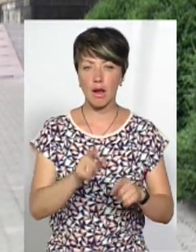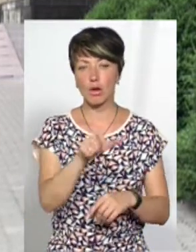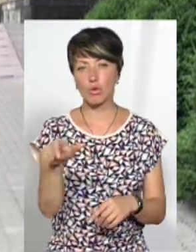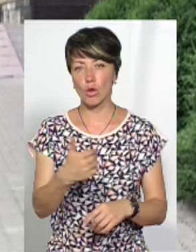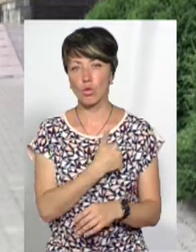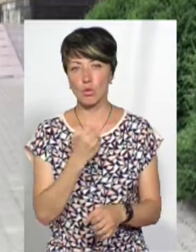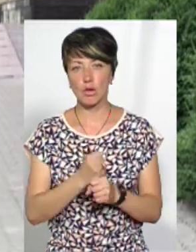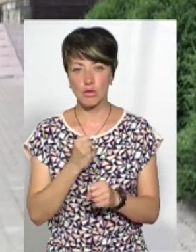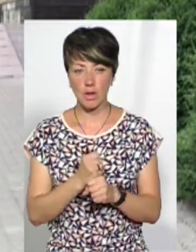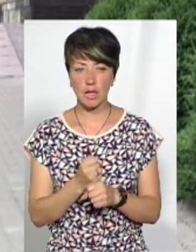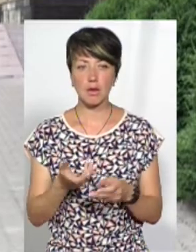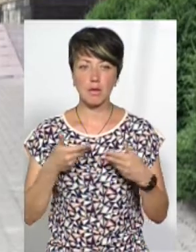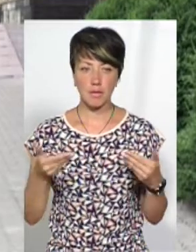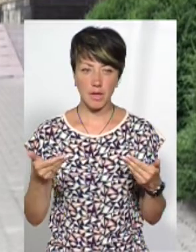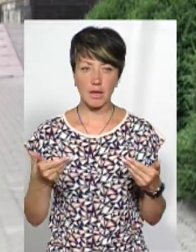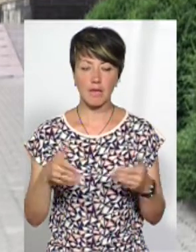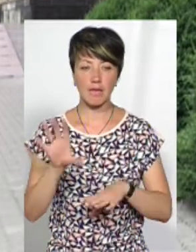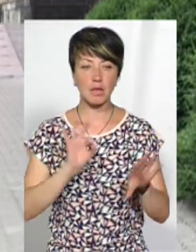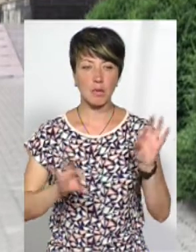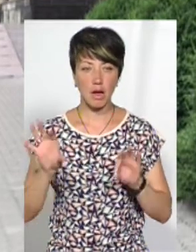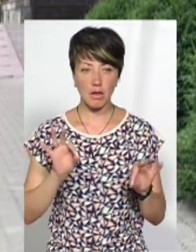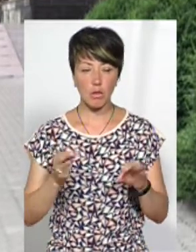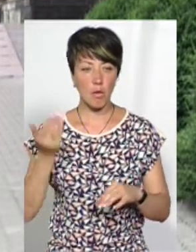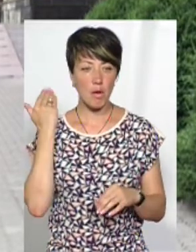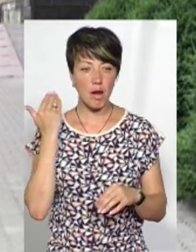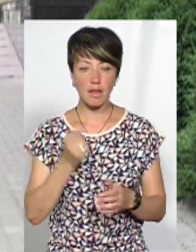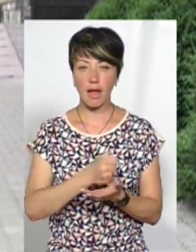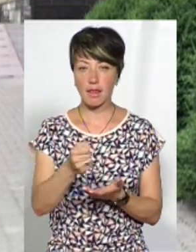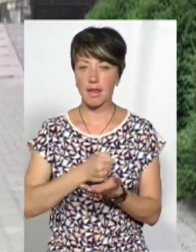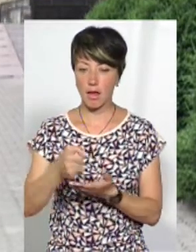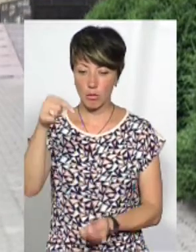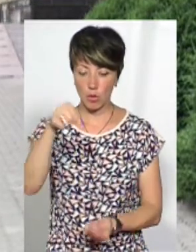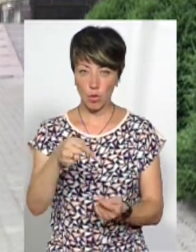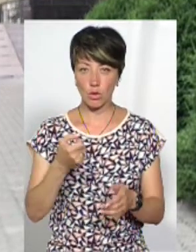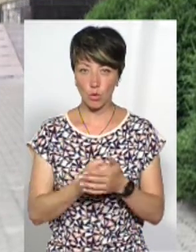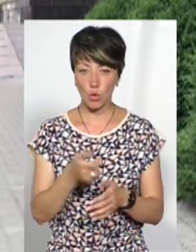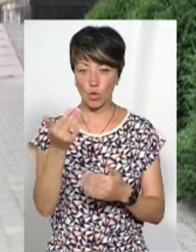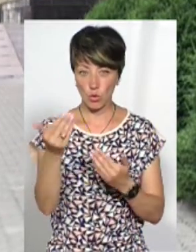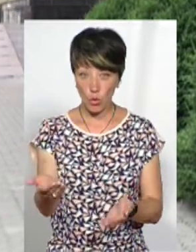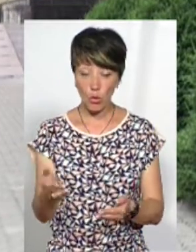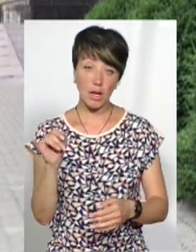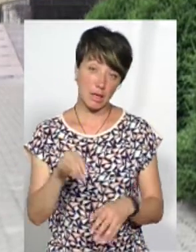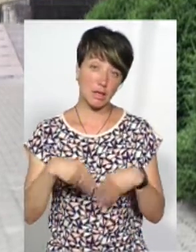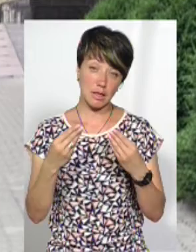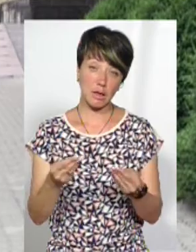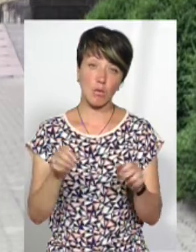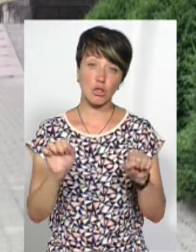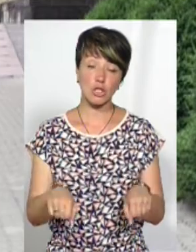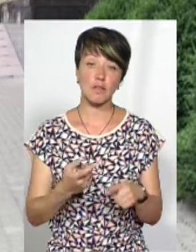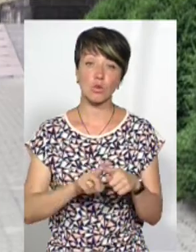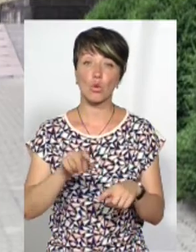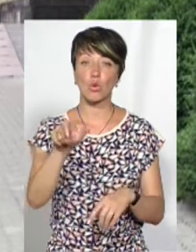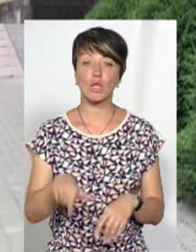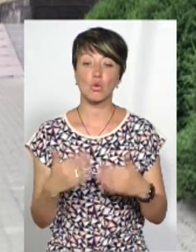хочуть працювати, ми відбираємо попередньо тих кандидатів, які підходять безпосередньо для нього, і надаємо йому можливість